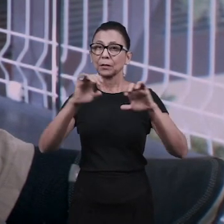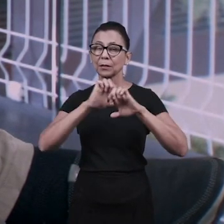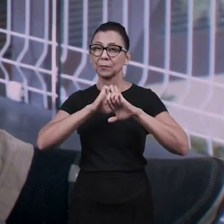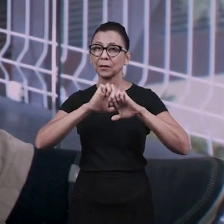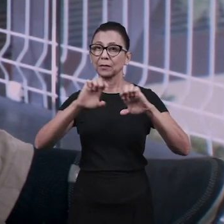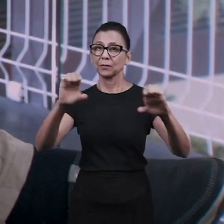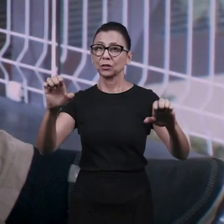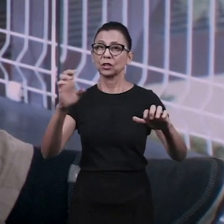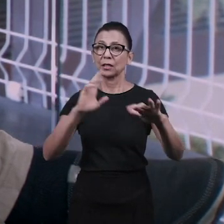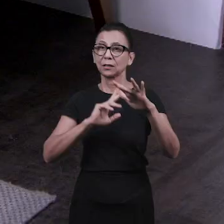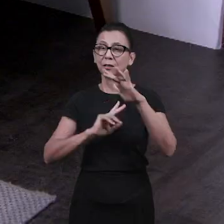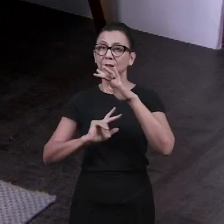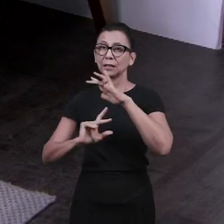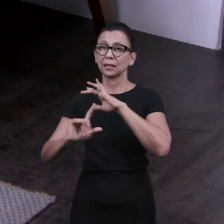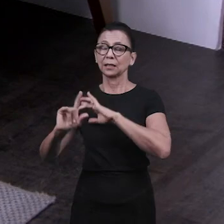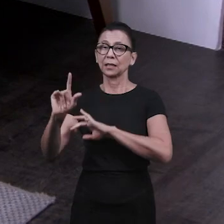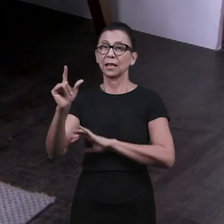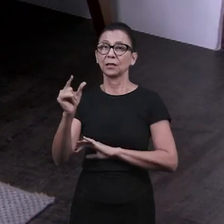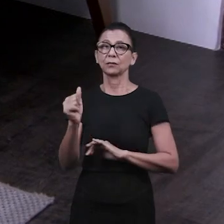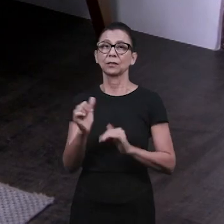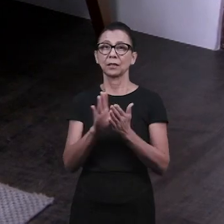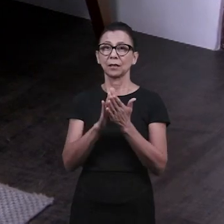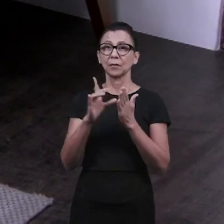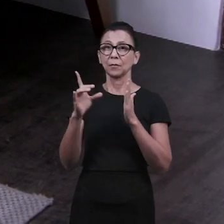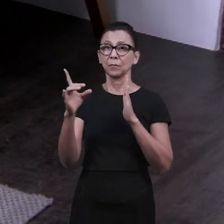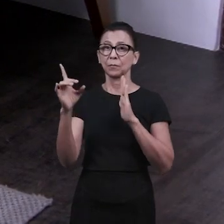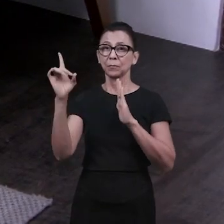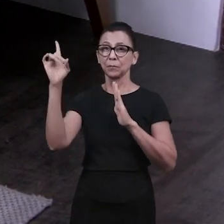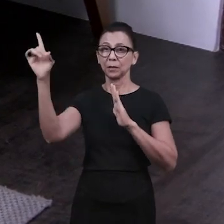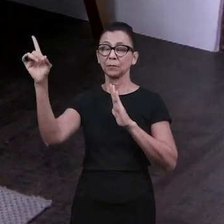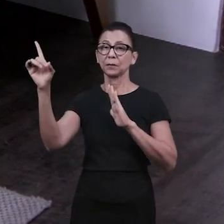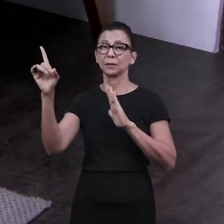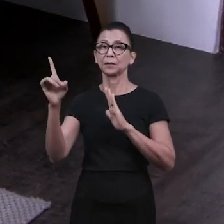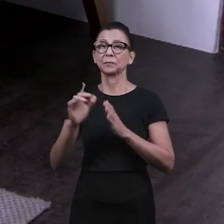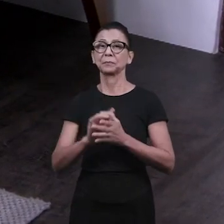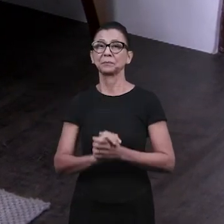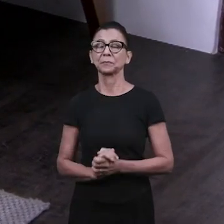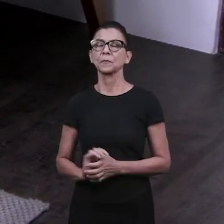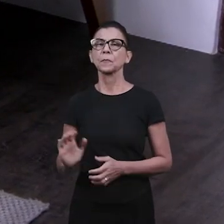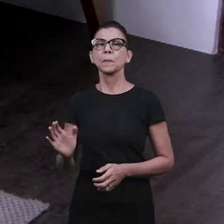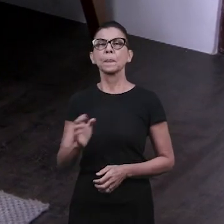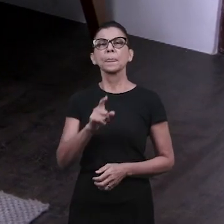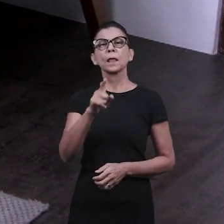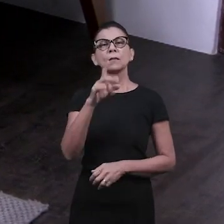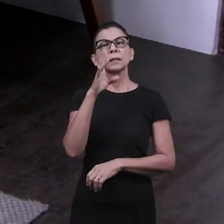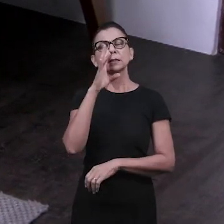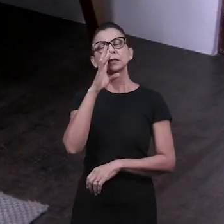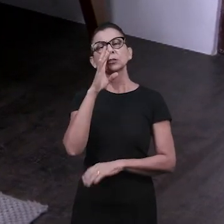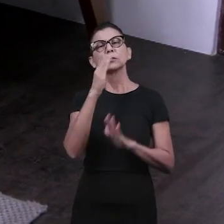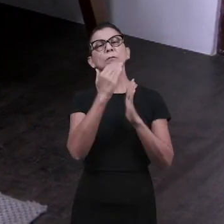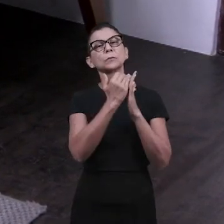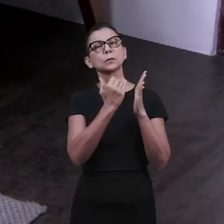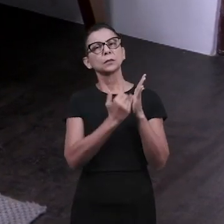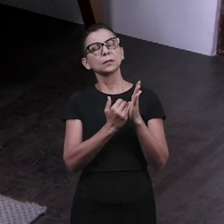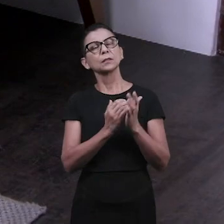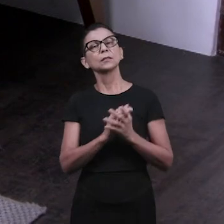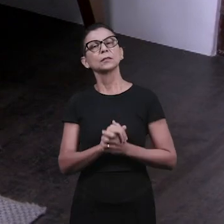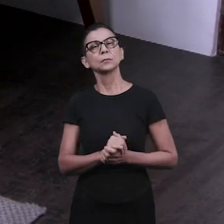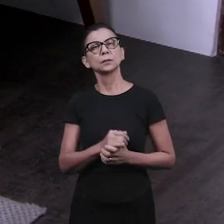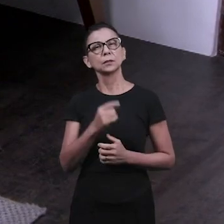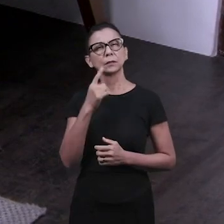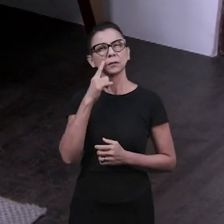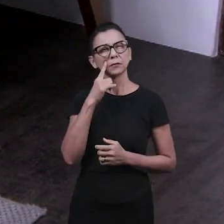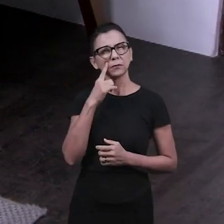à connaître la vérité de la parole de Dieu. Maintenant, je m'adresse à vous qui avez assisté à cette